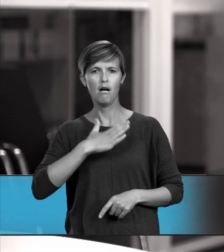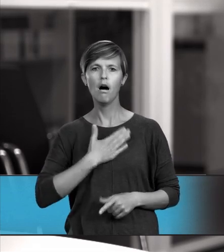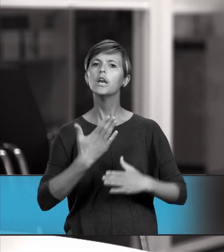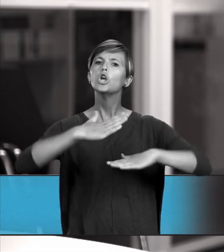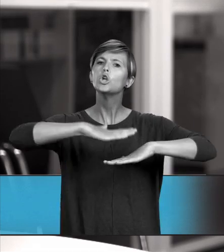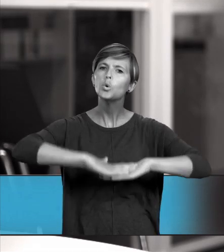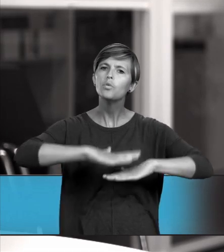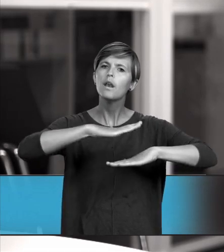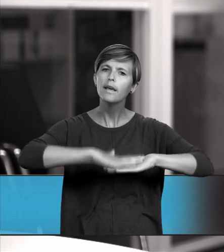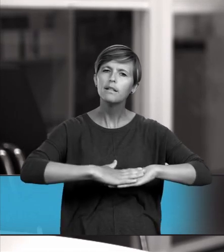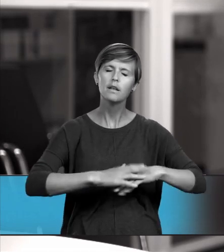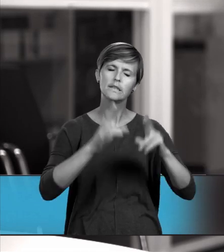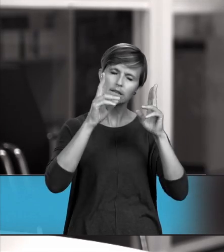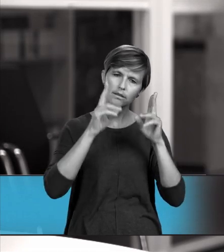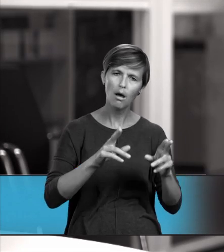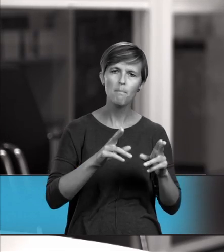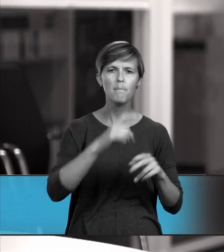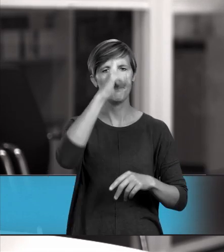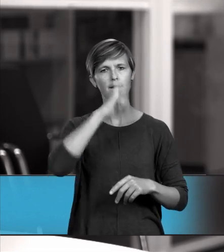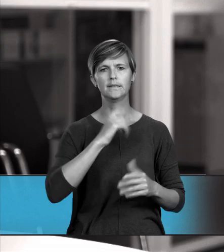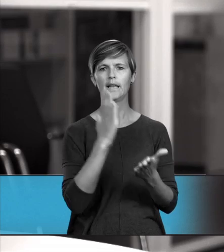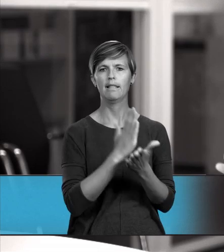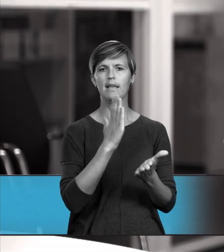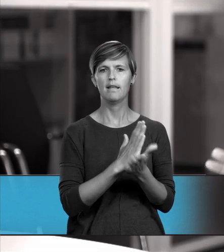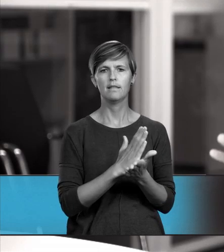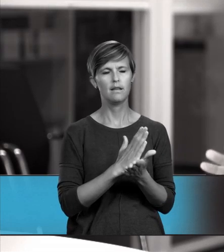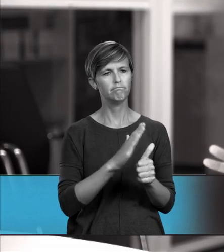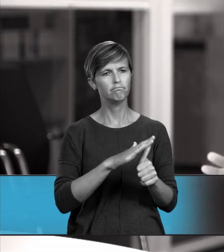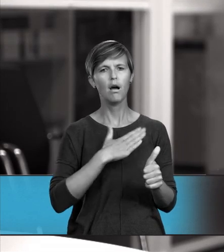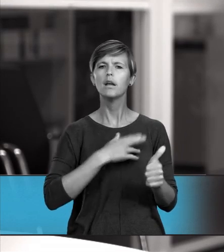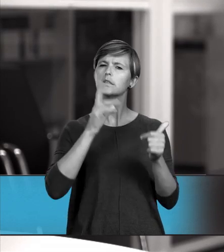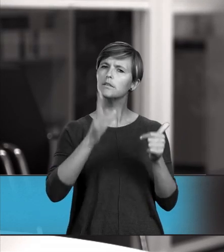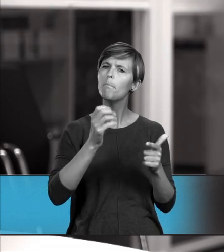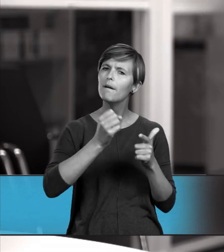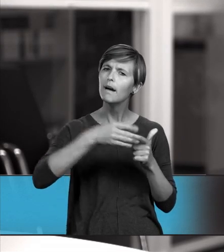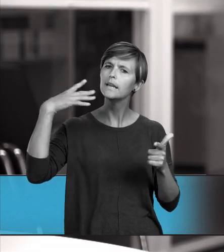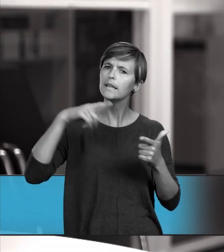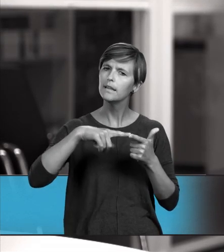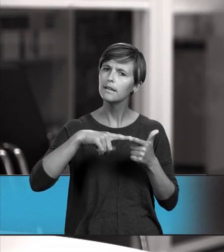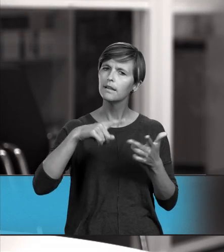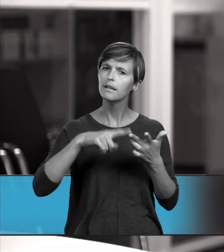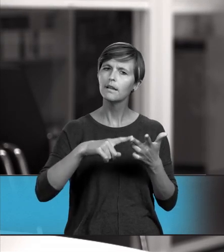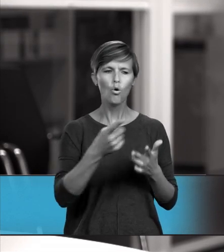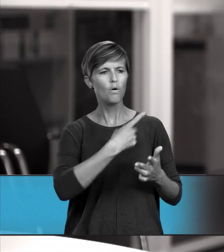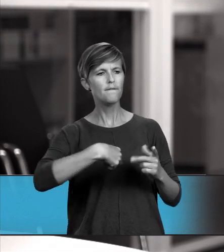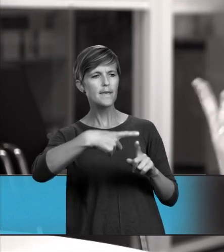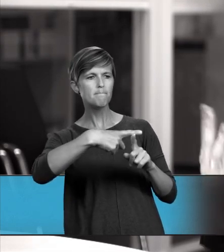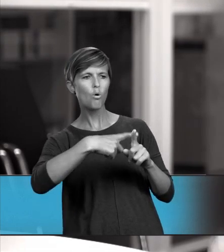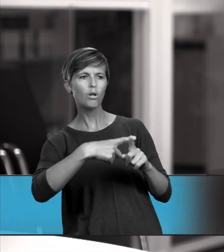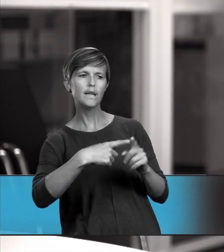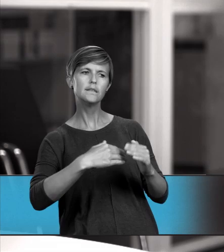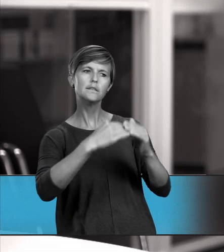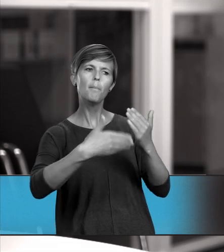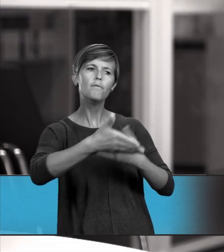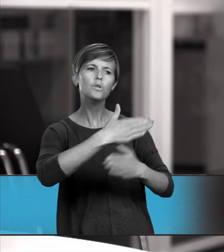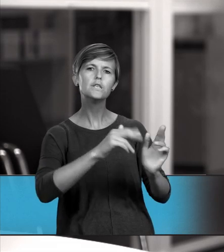mennesker har grunnleggende, de samme grunnleggende menneskerettighetene. Vi har samme verdi. Og vi